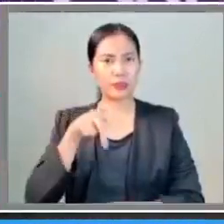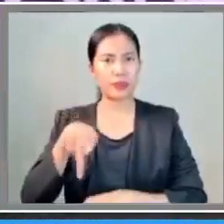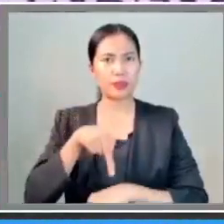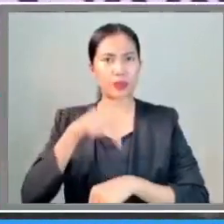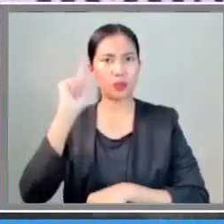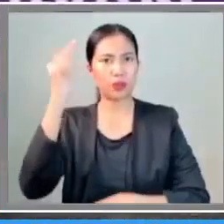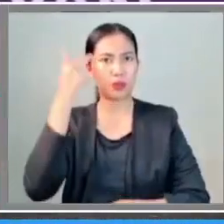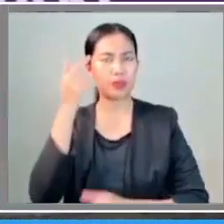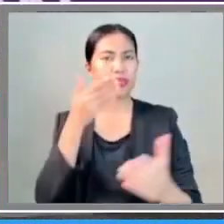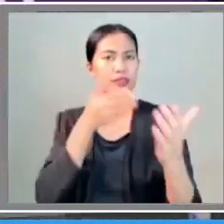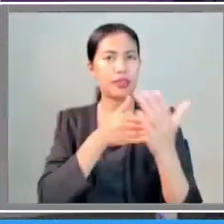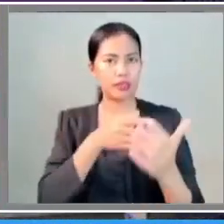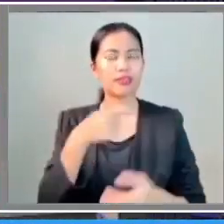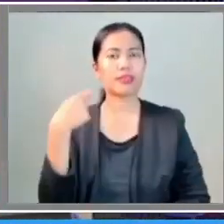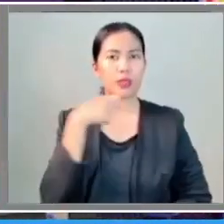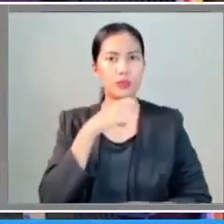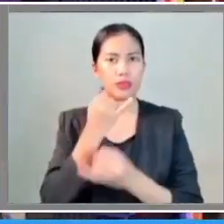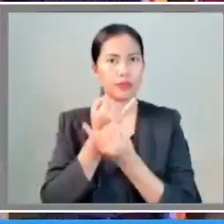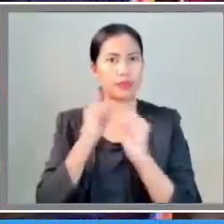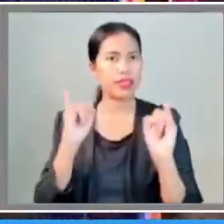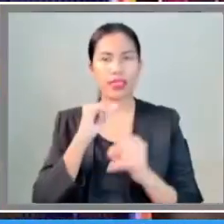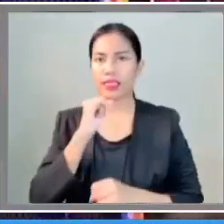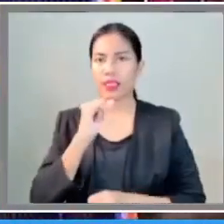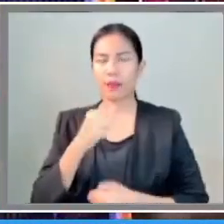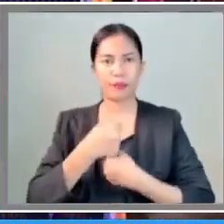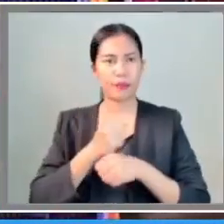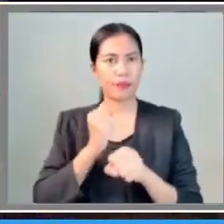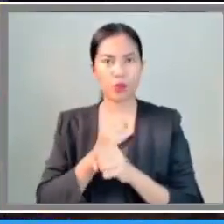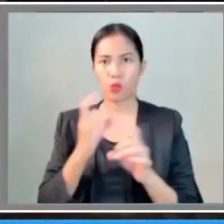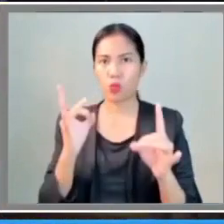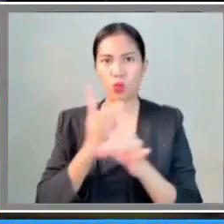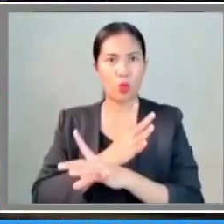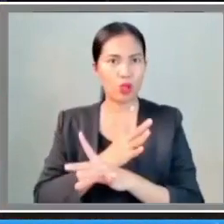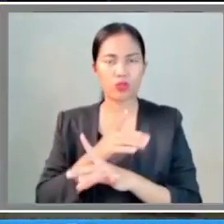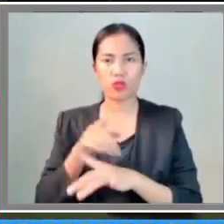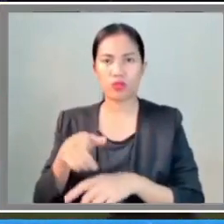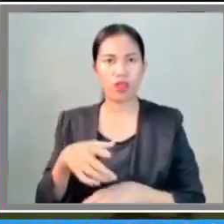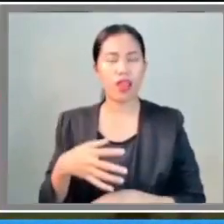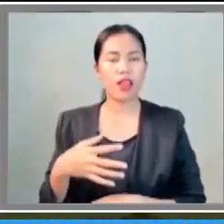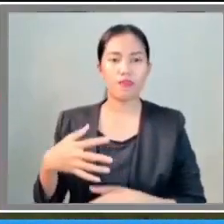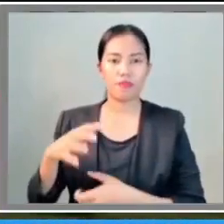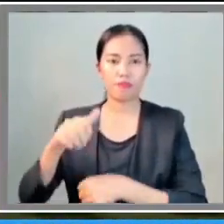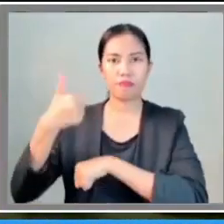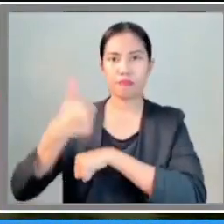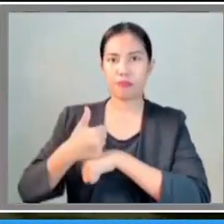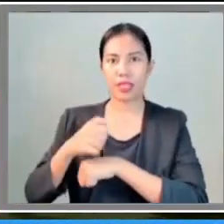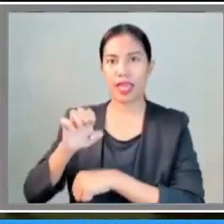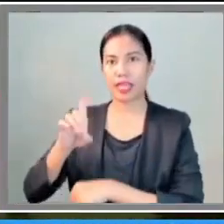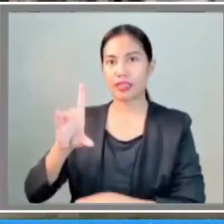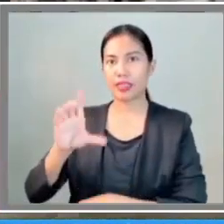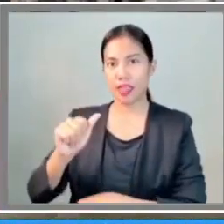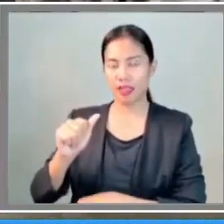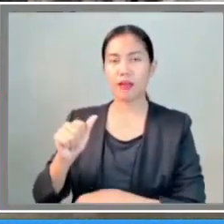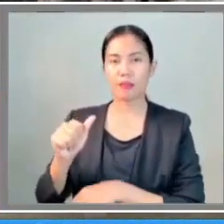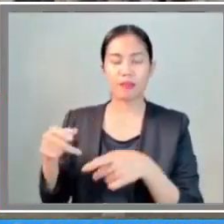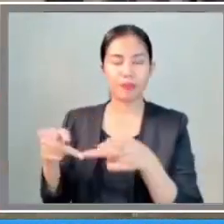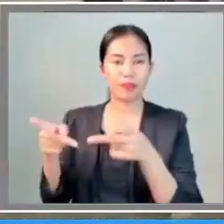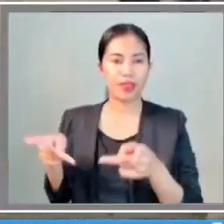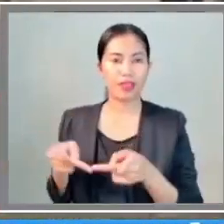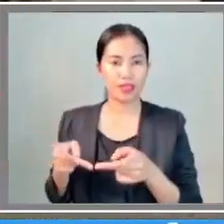na painitin ang sitwasyon sa pamamagitan ng pagdaragdag ng EDCA sites. Gagawin daw dapat ito ng Pilipinas